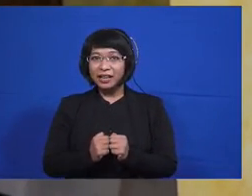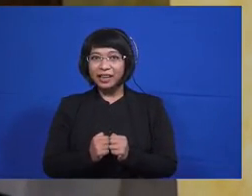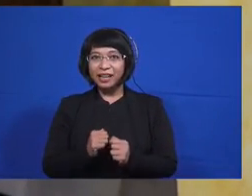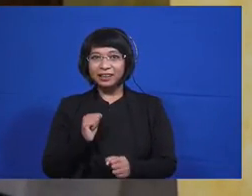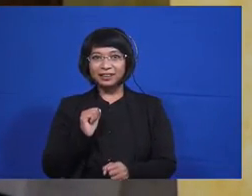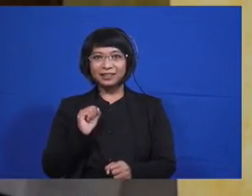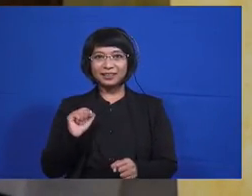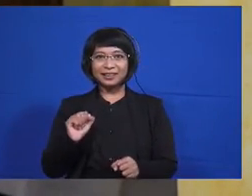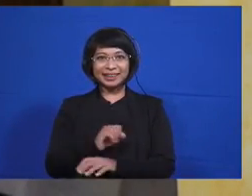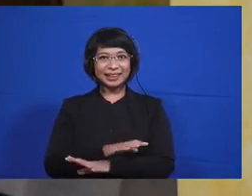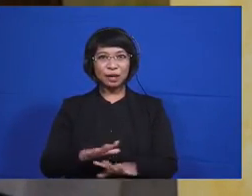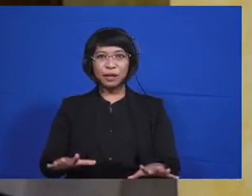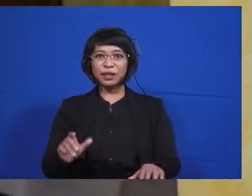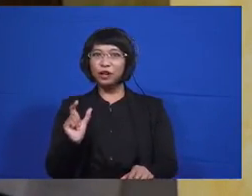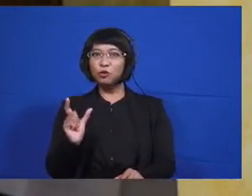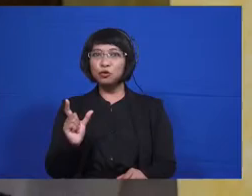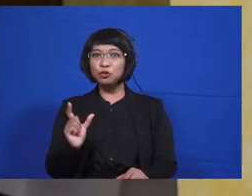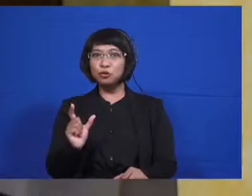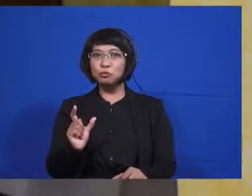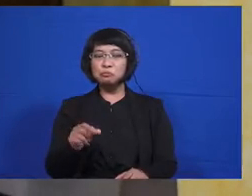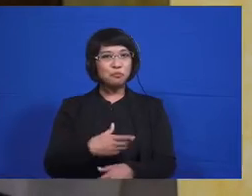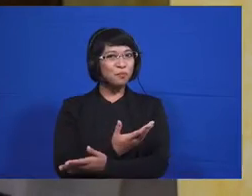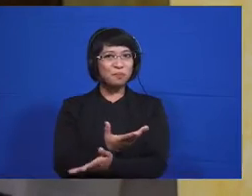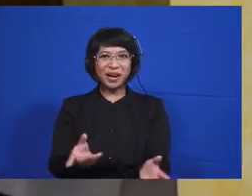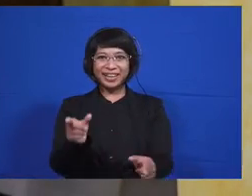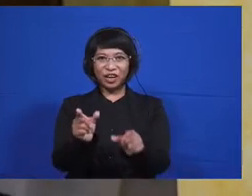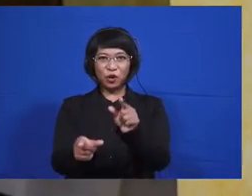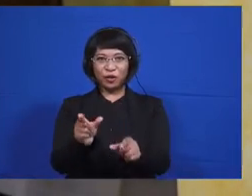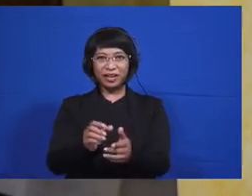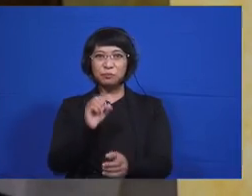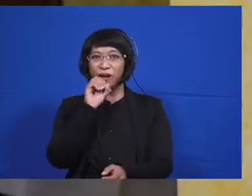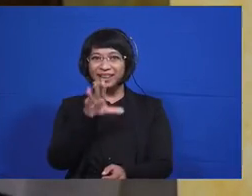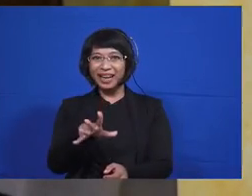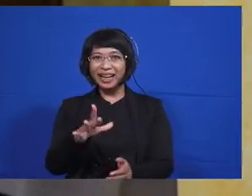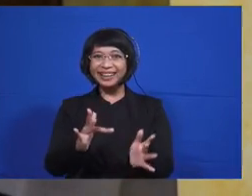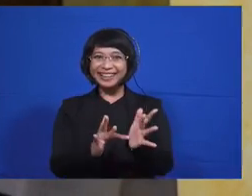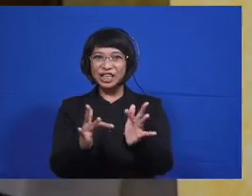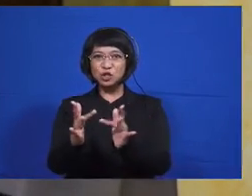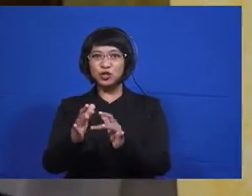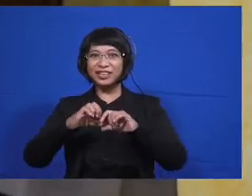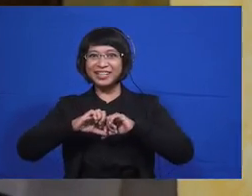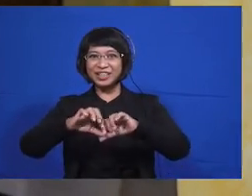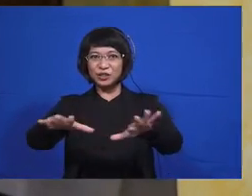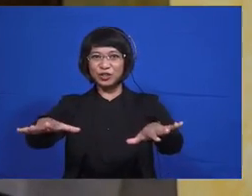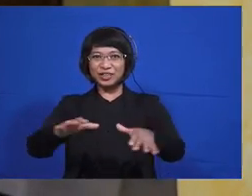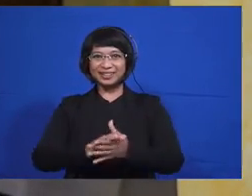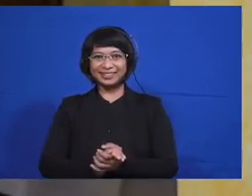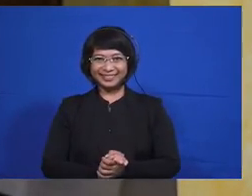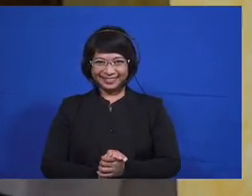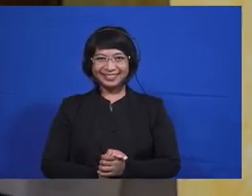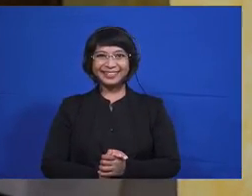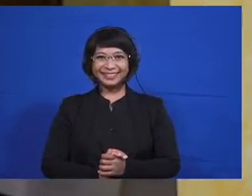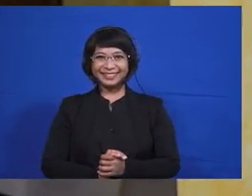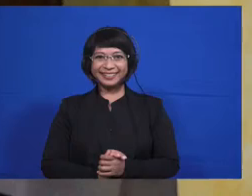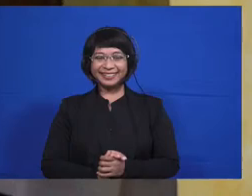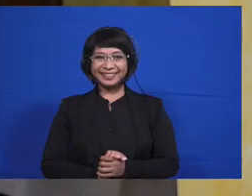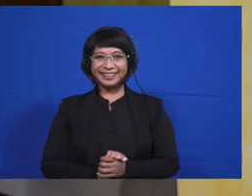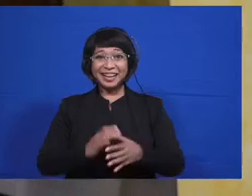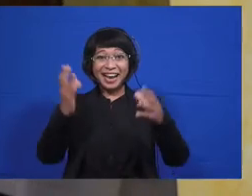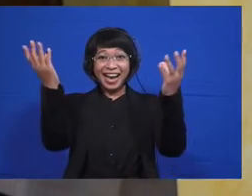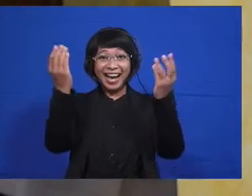bagi banyak orang, mewartakan Yesus Kristus di mana-mana. Di hari raya